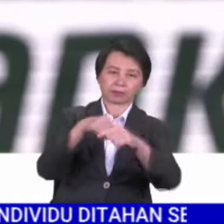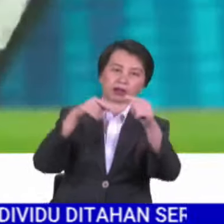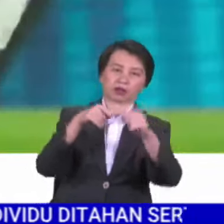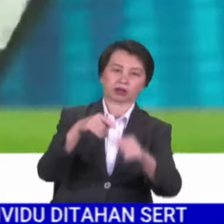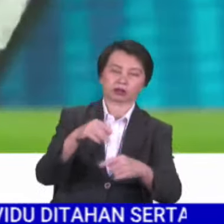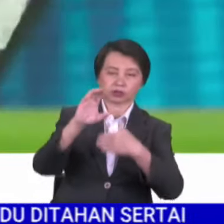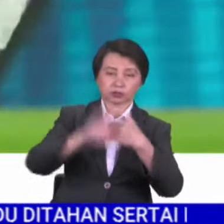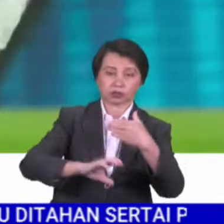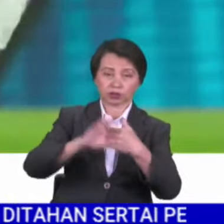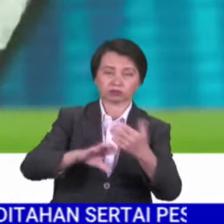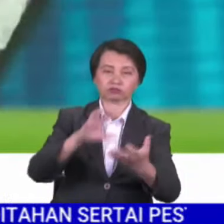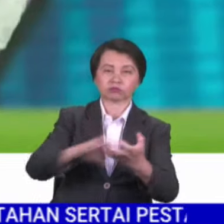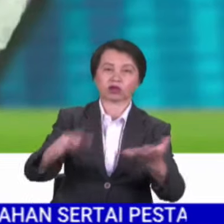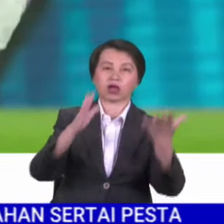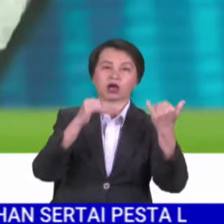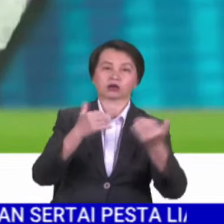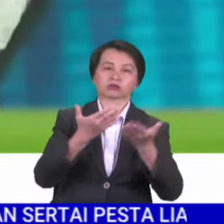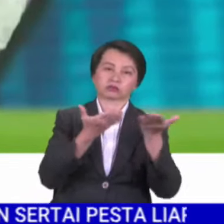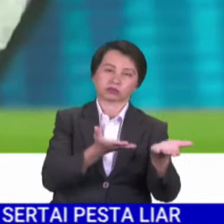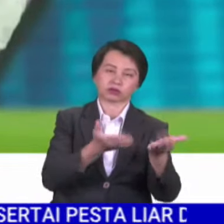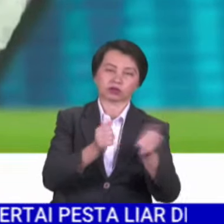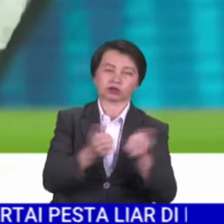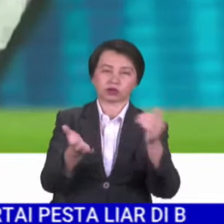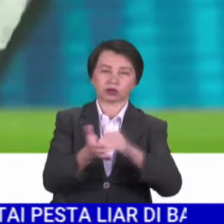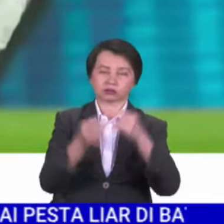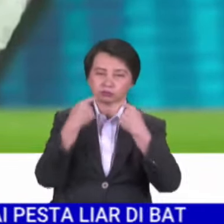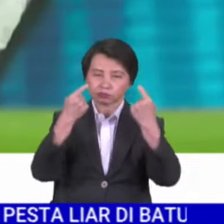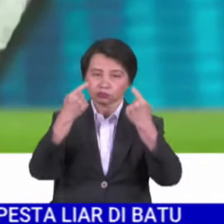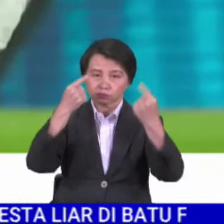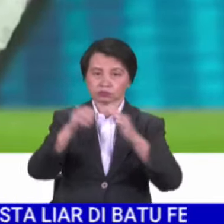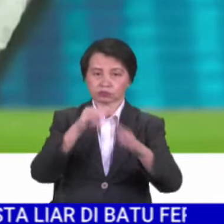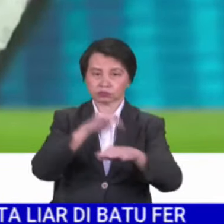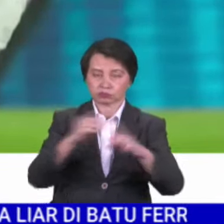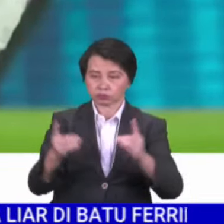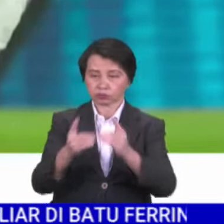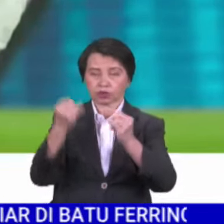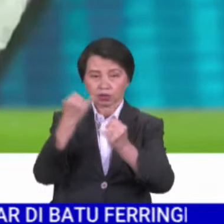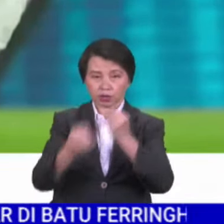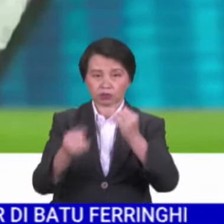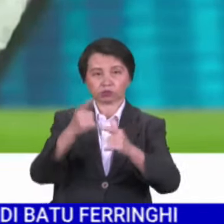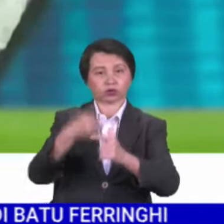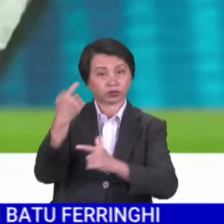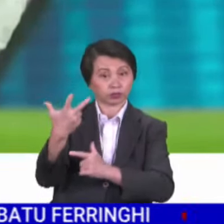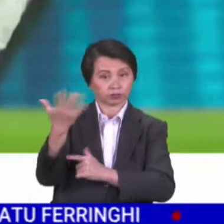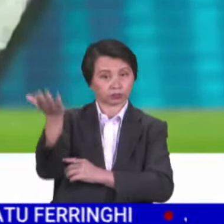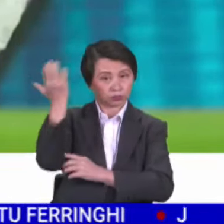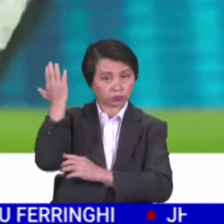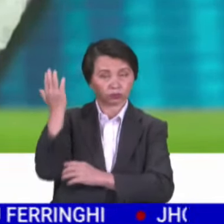masa kecederaan memusnahkan harapan mereka mengulangi kejayaan ketika pertemuan terakhir match lalu.